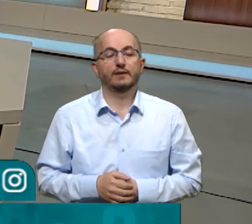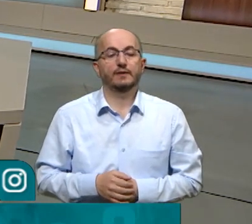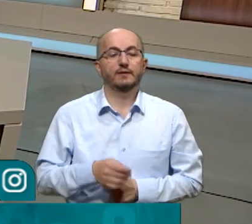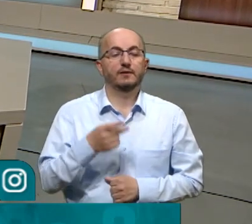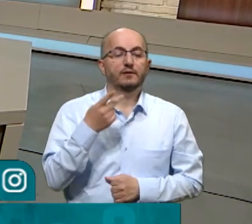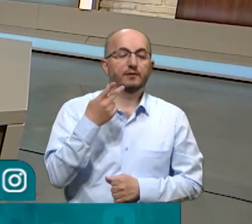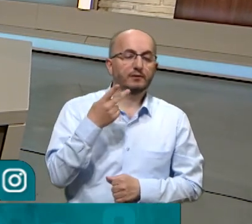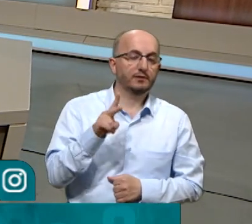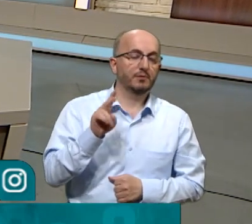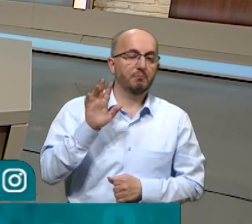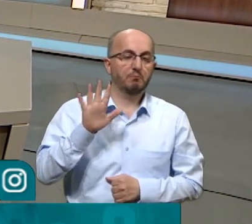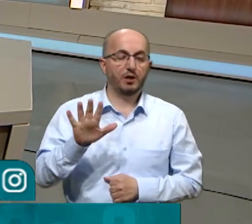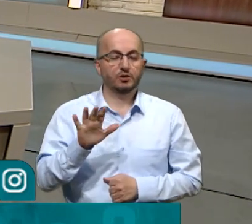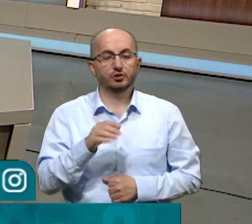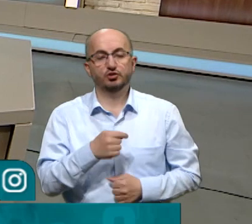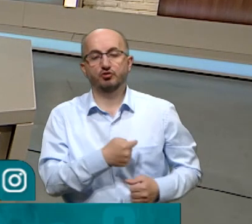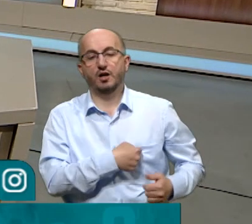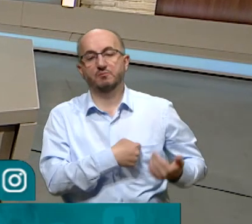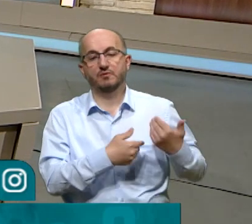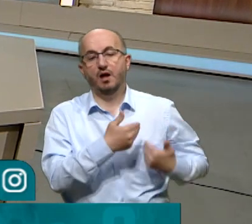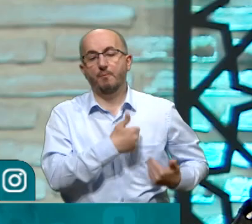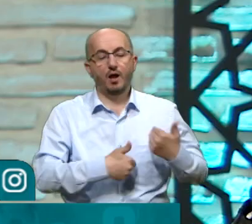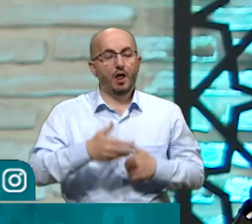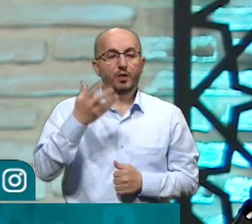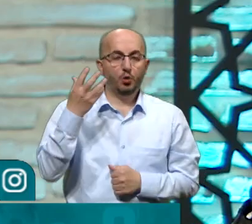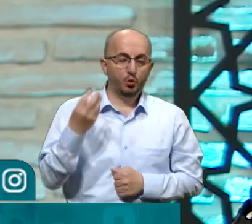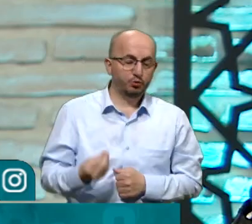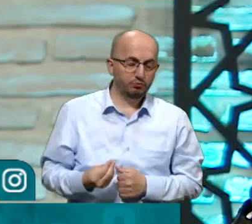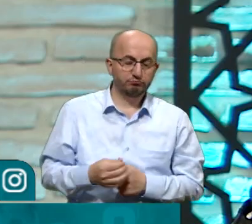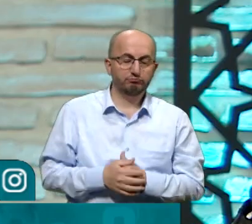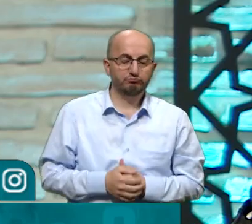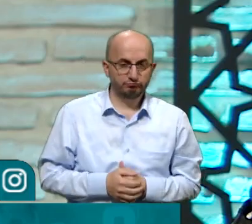15 de baypas ameliyatı oldum Evet